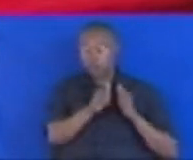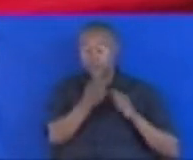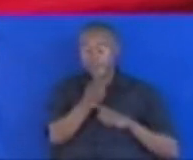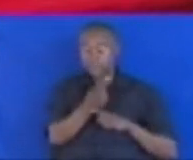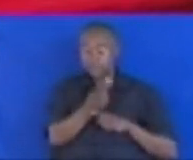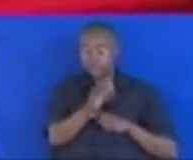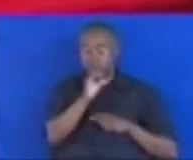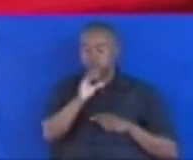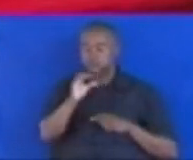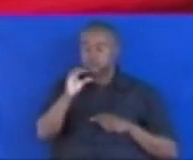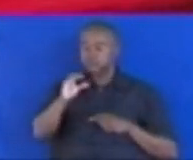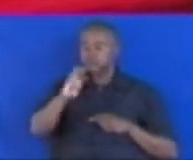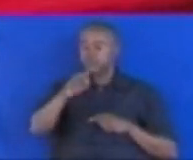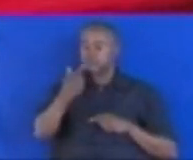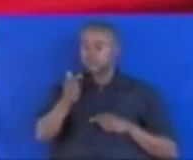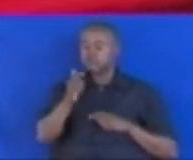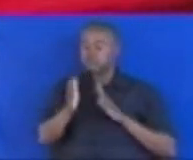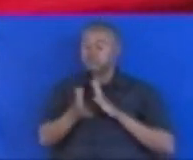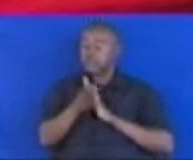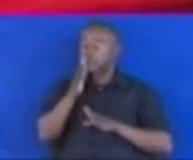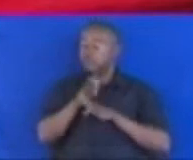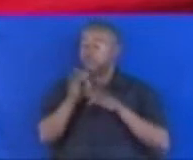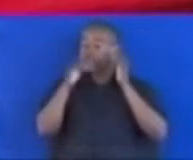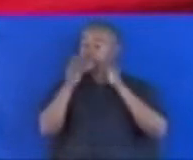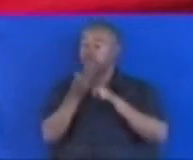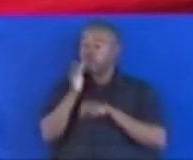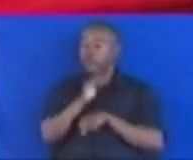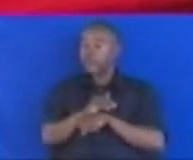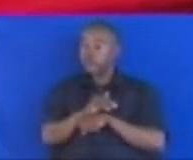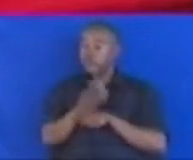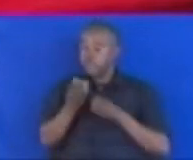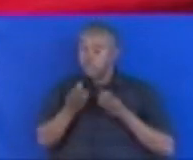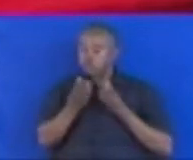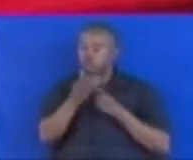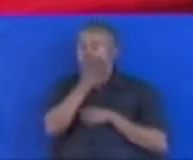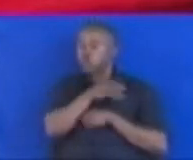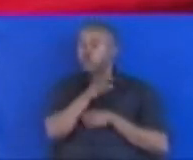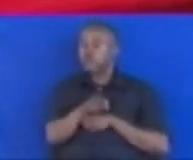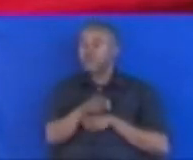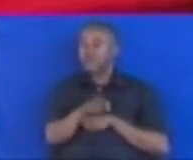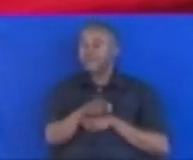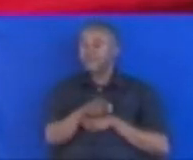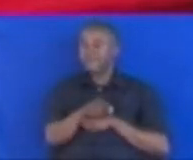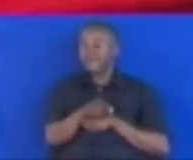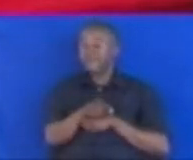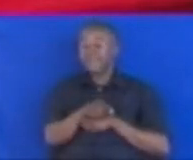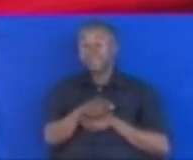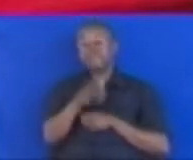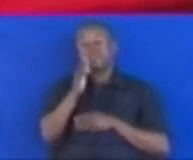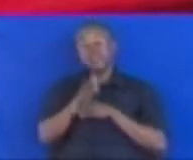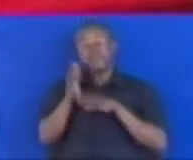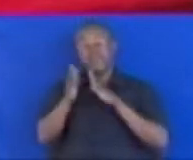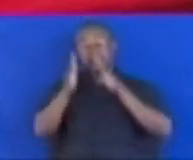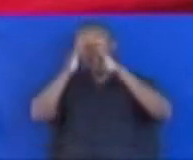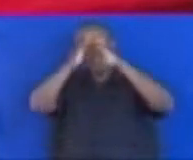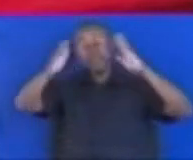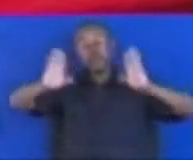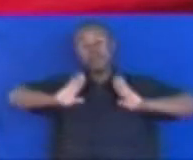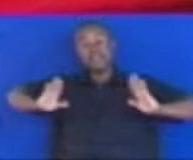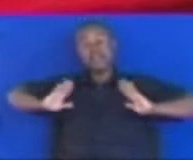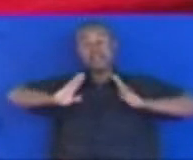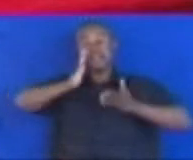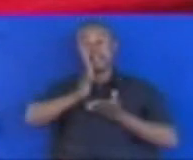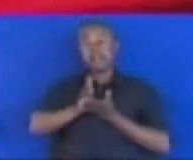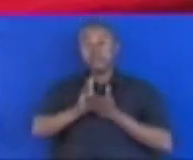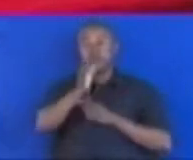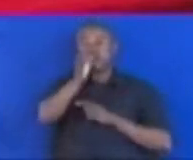2012, sisi BRT ilianza kujenga miundombinu ya kutolea huduma hiyo, ikiwa ni pamoja na jengo ambalo tayari limekamilika